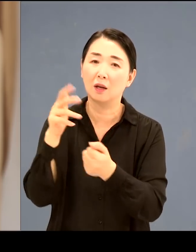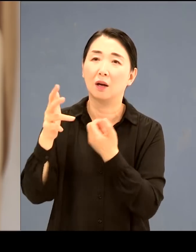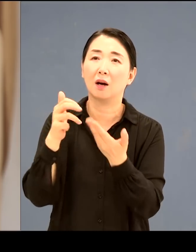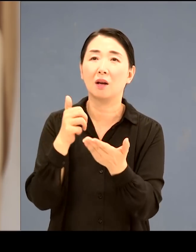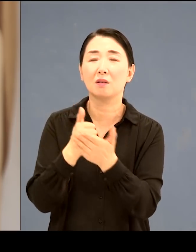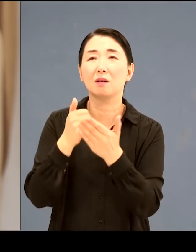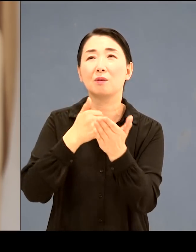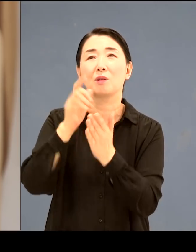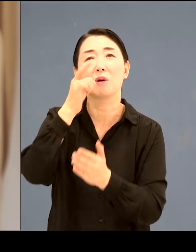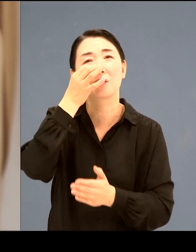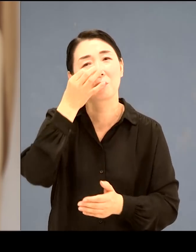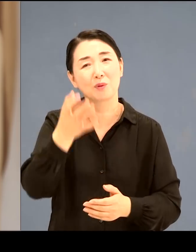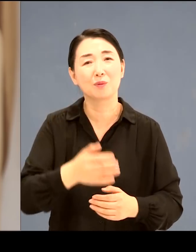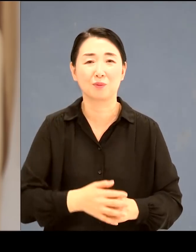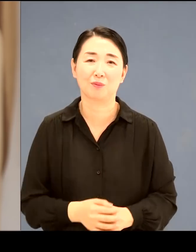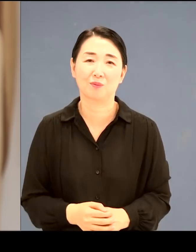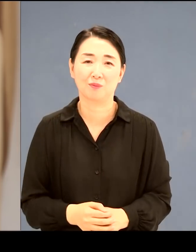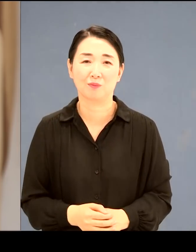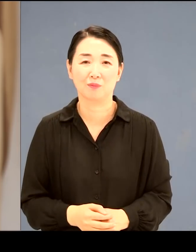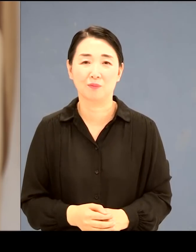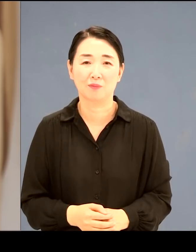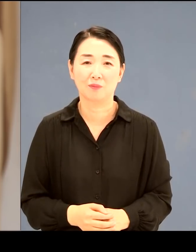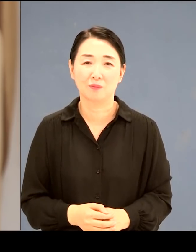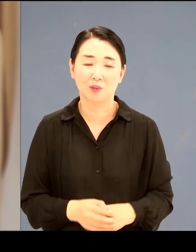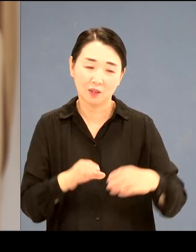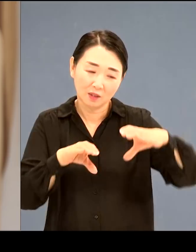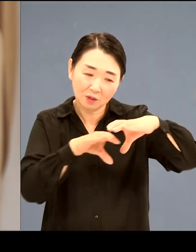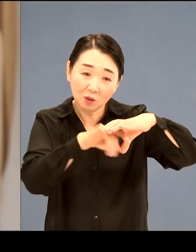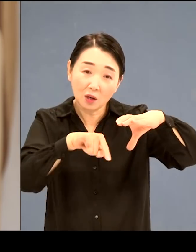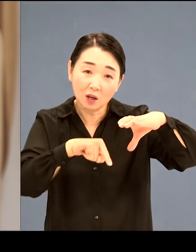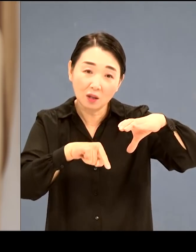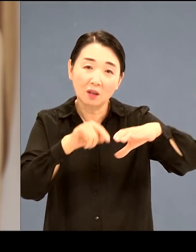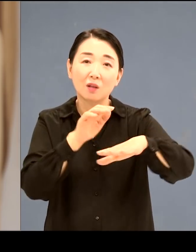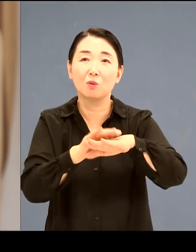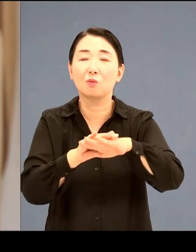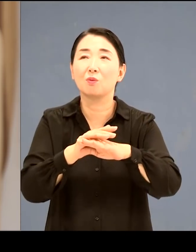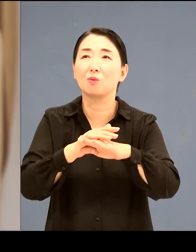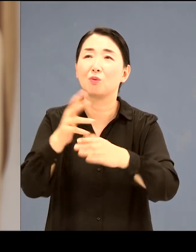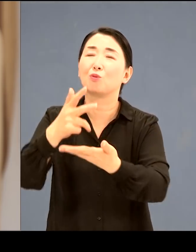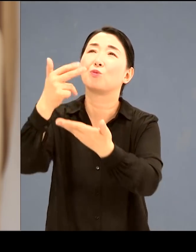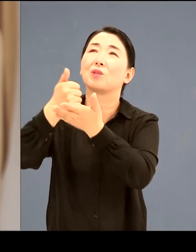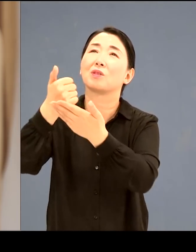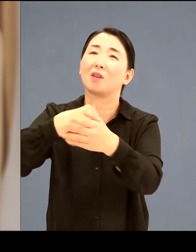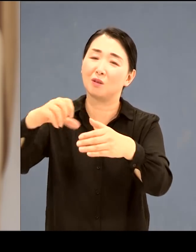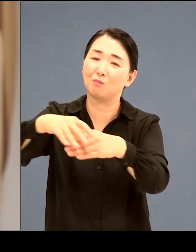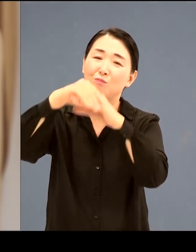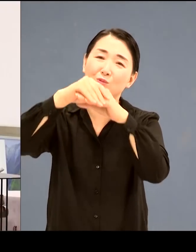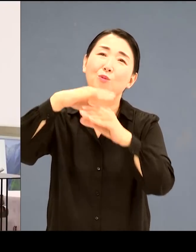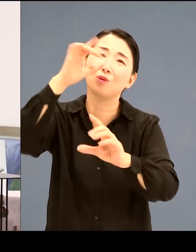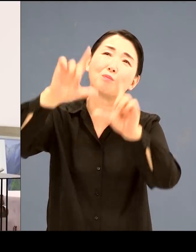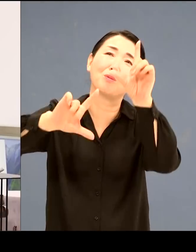그림을 하나 보여주셨어요. 네. 근데 그 터널 안에 있는 제 손을 주님이 붙들고 계시더라고요. 네.